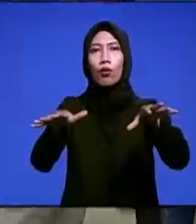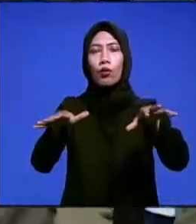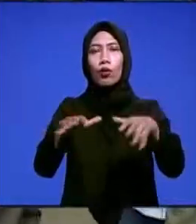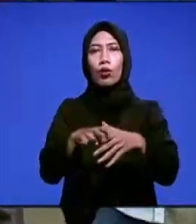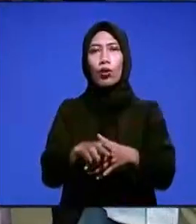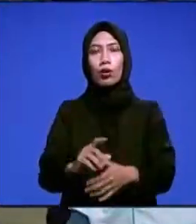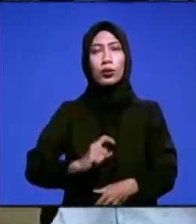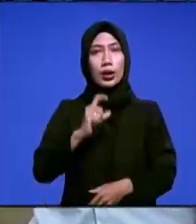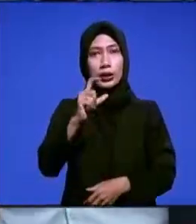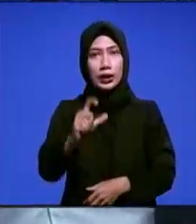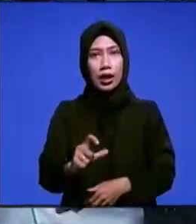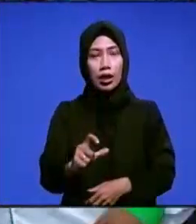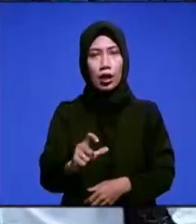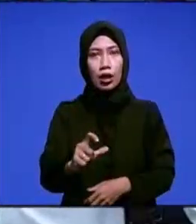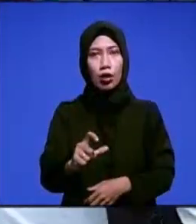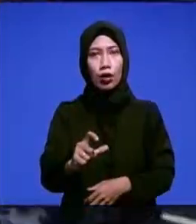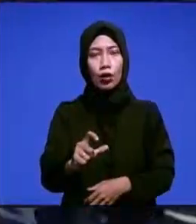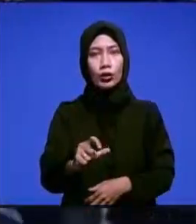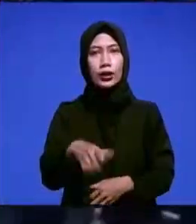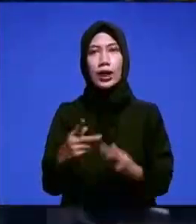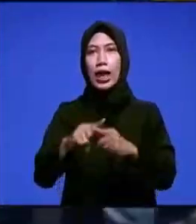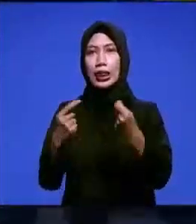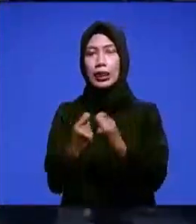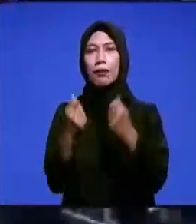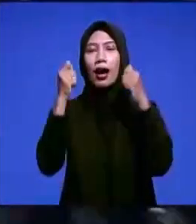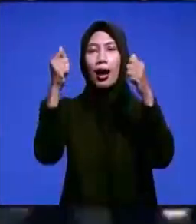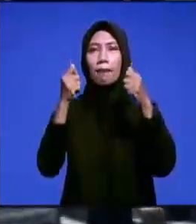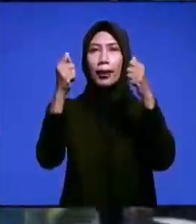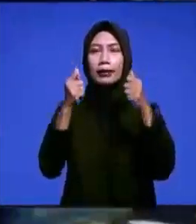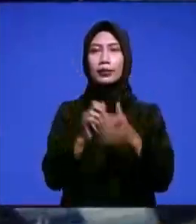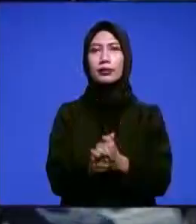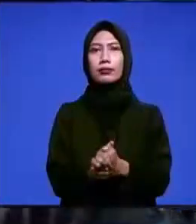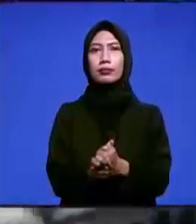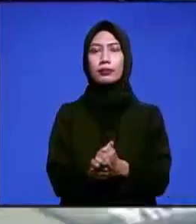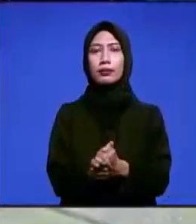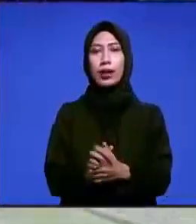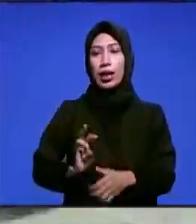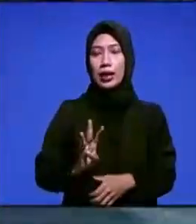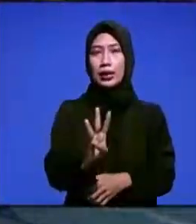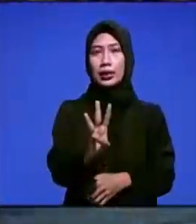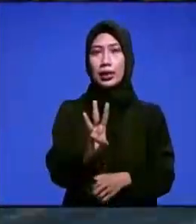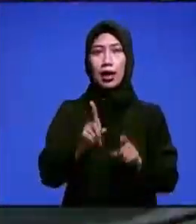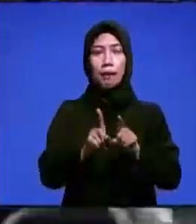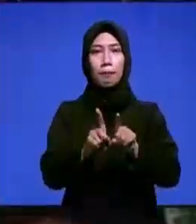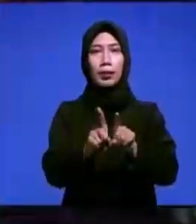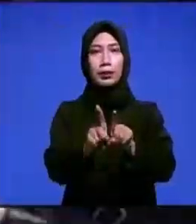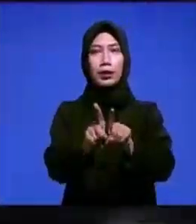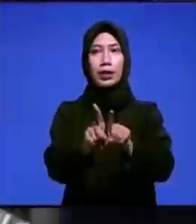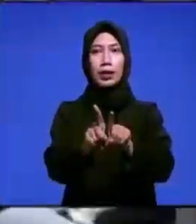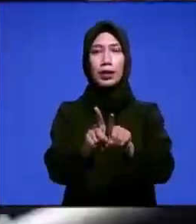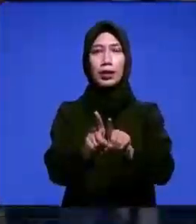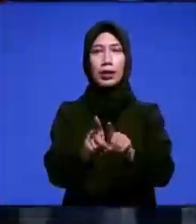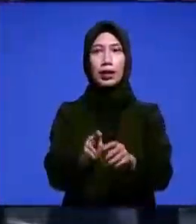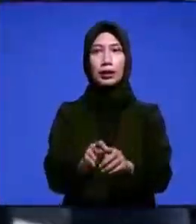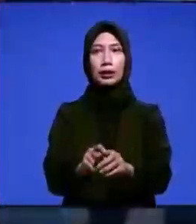kepada Bapak Slon, ya, kepada tim kampanye. Sejauh ini, ketiga paslon wali kota dan wakil wali kota Mataram telah